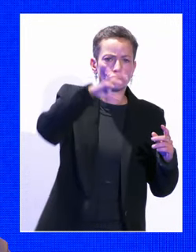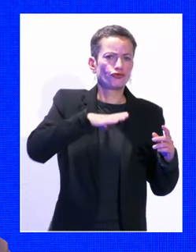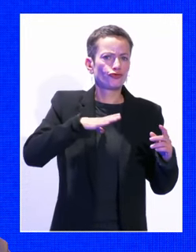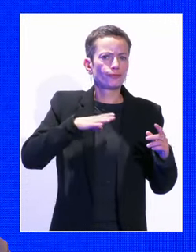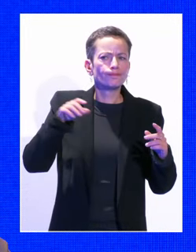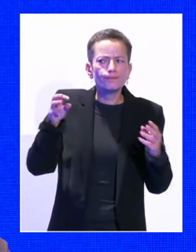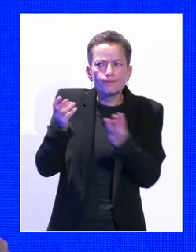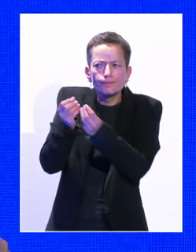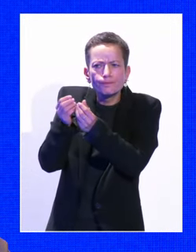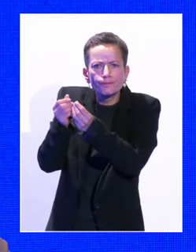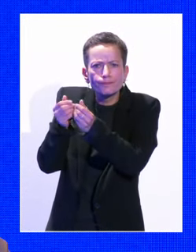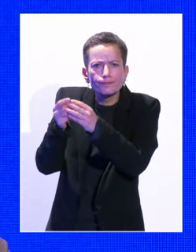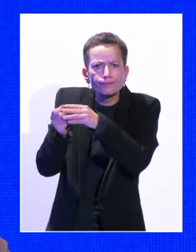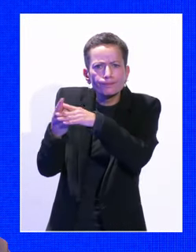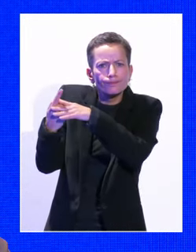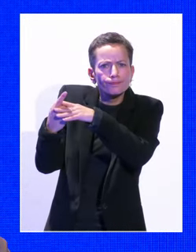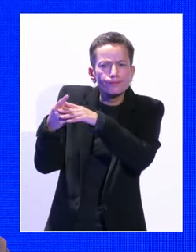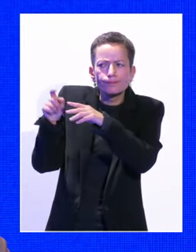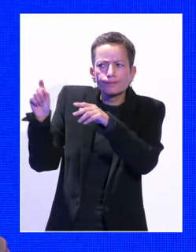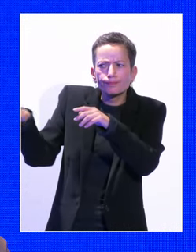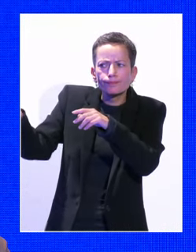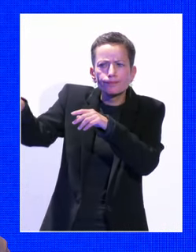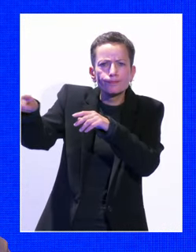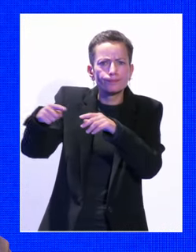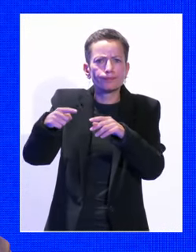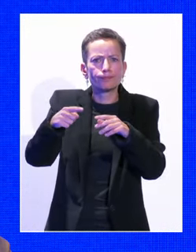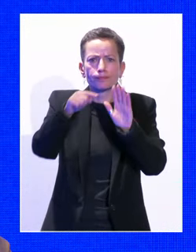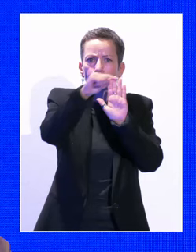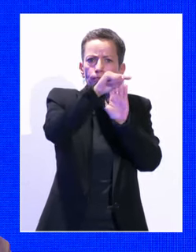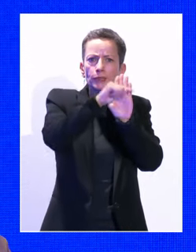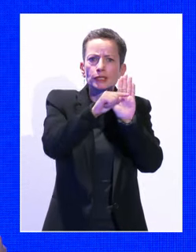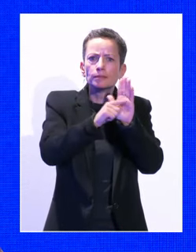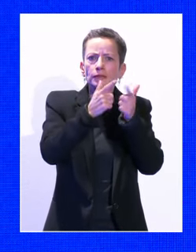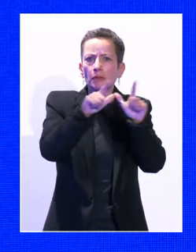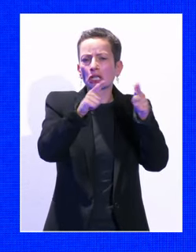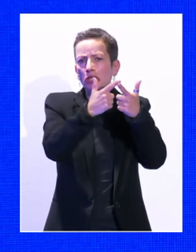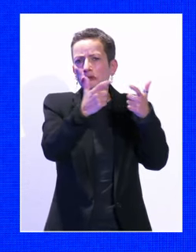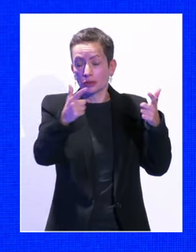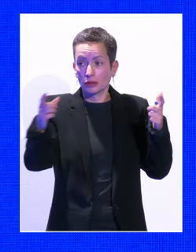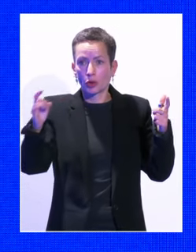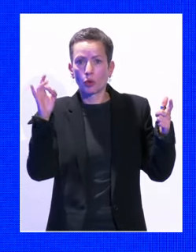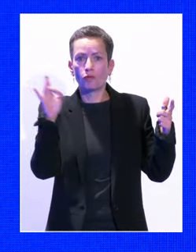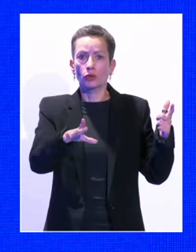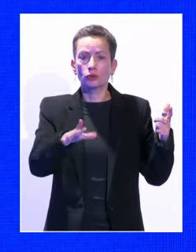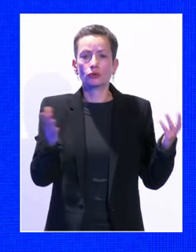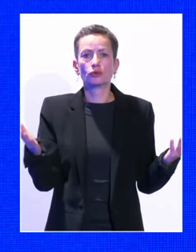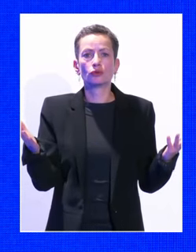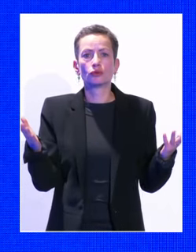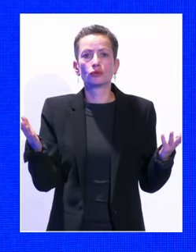ferments de pays qui refusent ces principes et